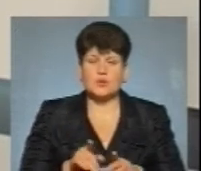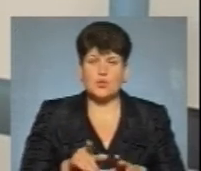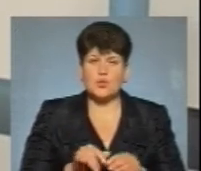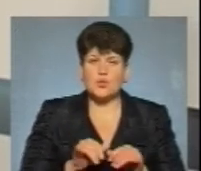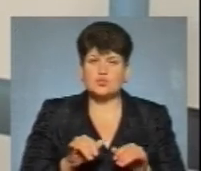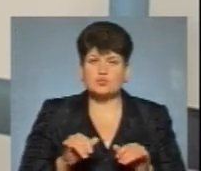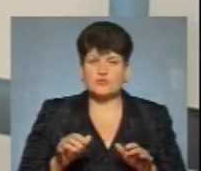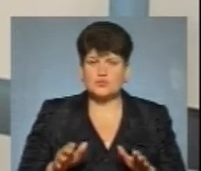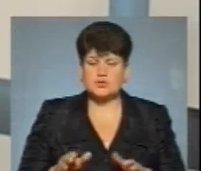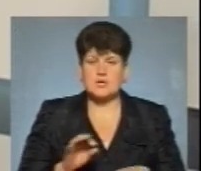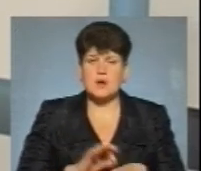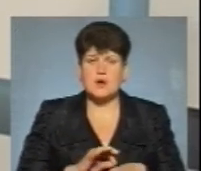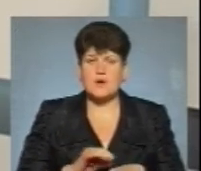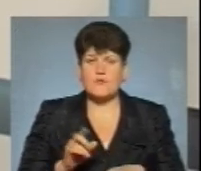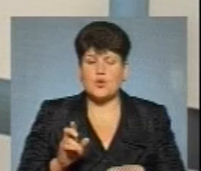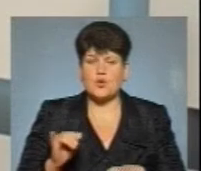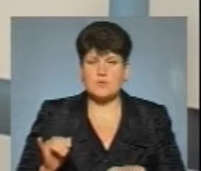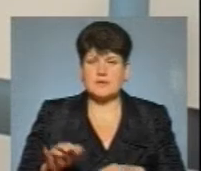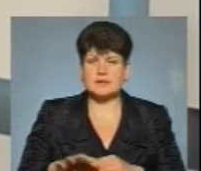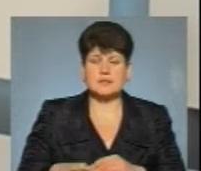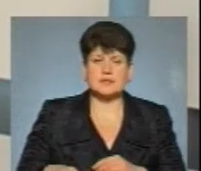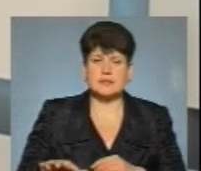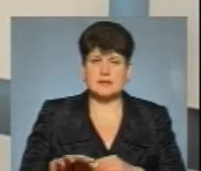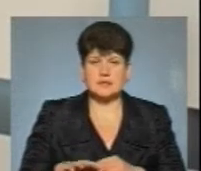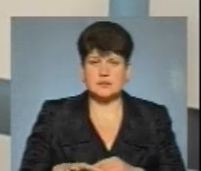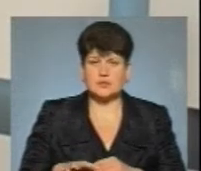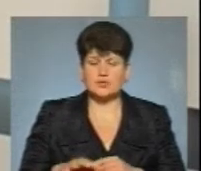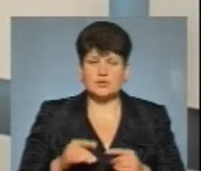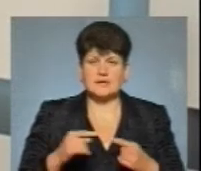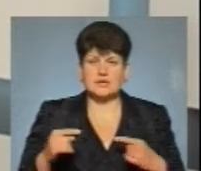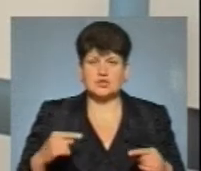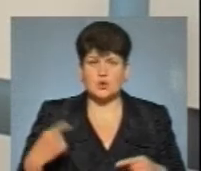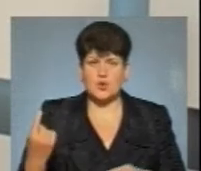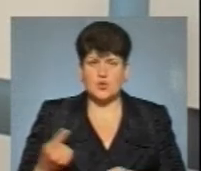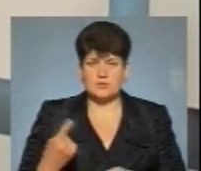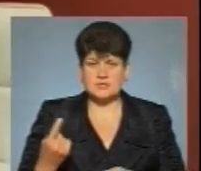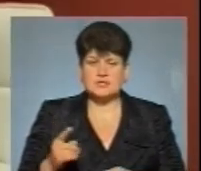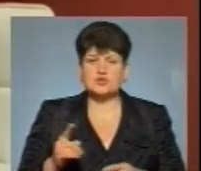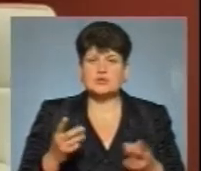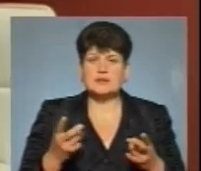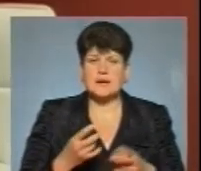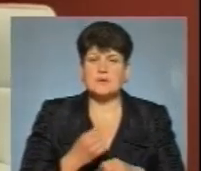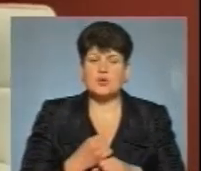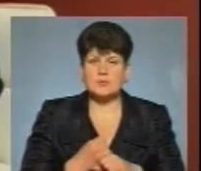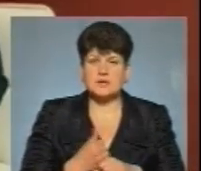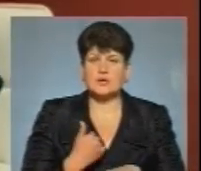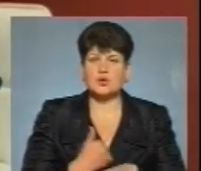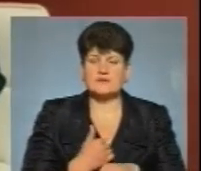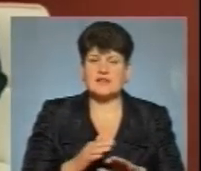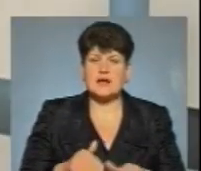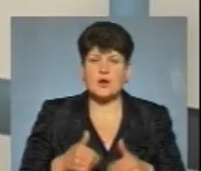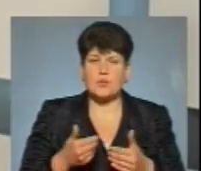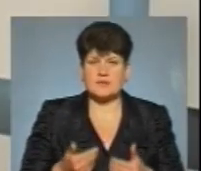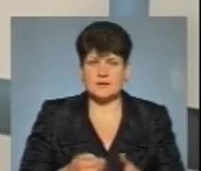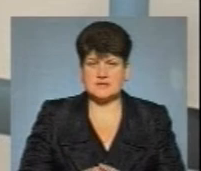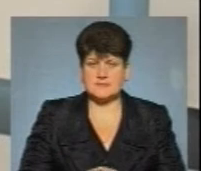розповсюдження хвороби на територію саме не тільки, а інших областей. Зокрема, що треба робити? Основна така рекомендація.